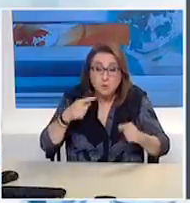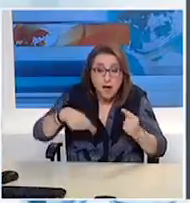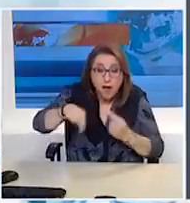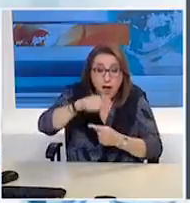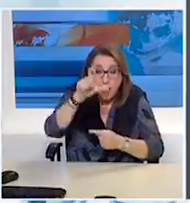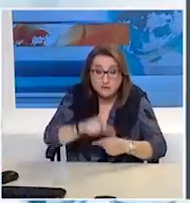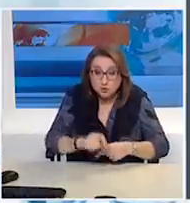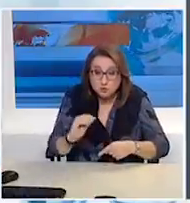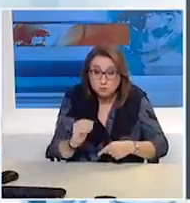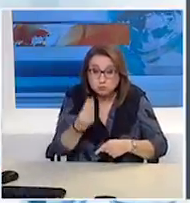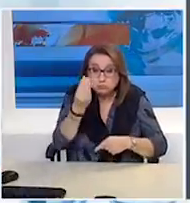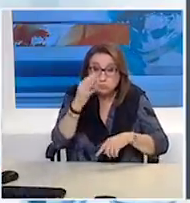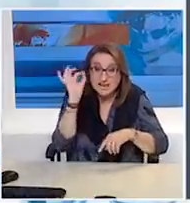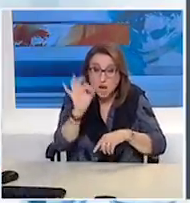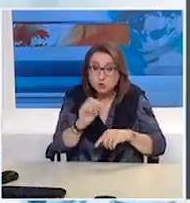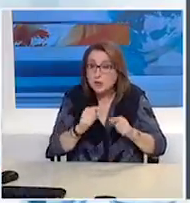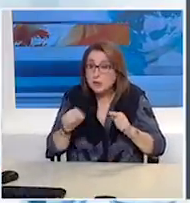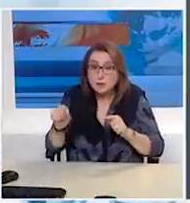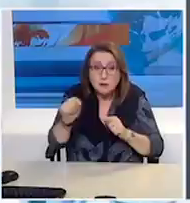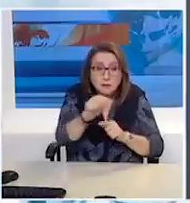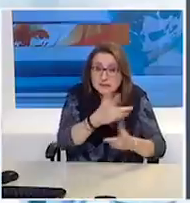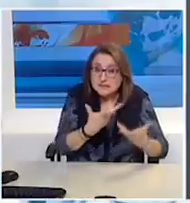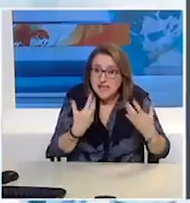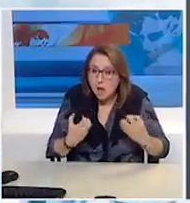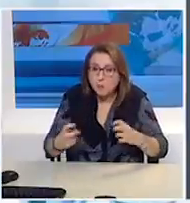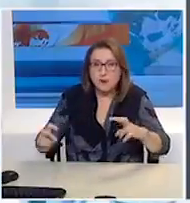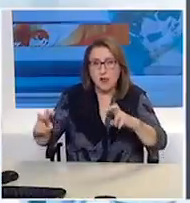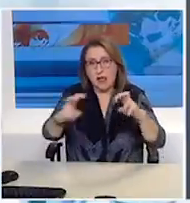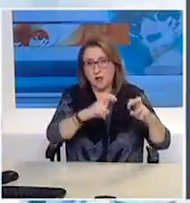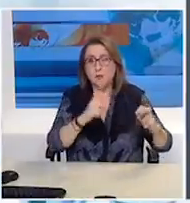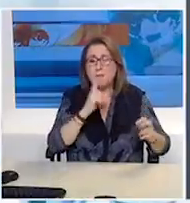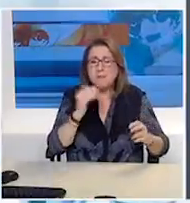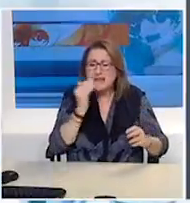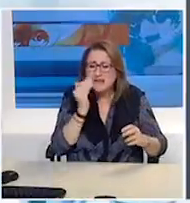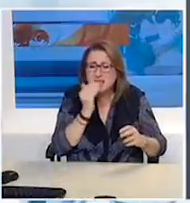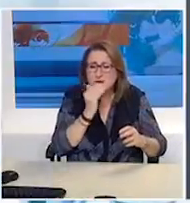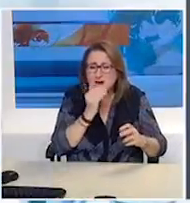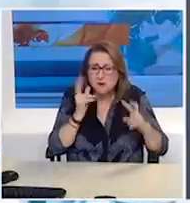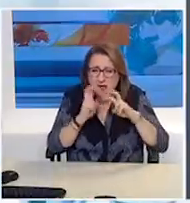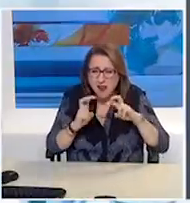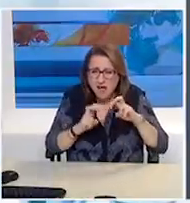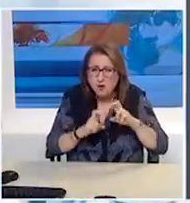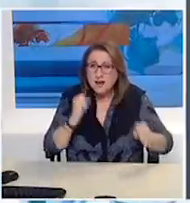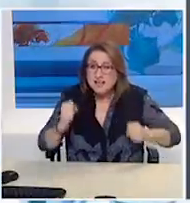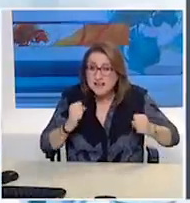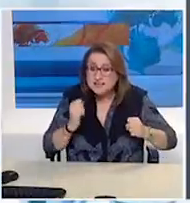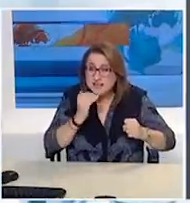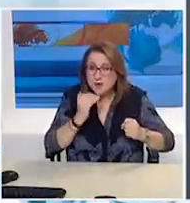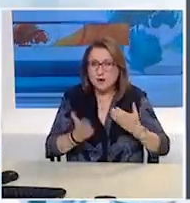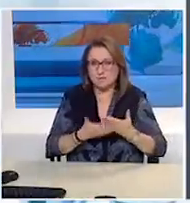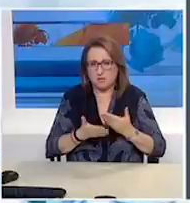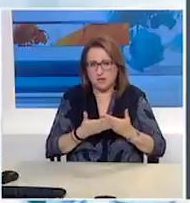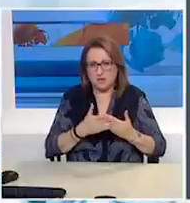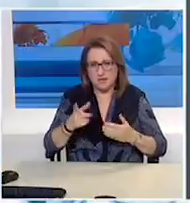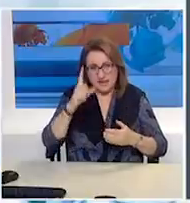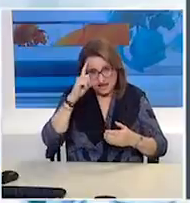περιστατικών. Είναι όλα δύσκολα σε τέτοιες επιδημίες. Πρέπει γρήγορα να παρεμβαίνει κανείς να βοηθά τον κόσμο. Ξέρετε πόσο καιρό